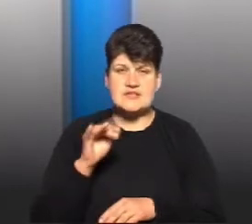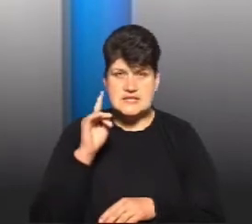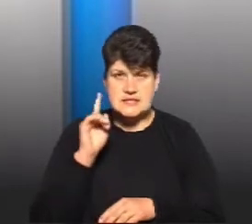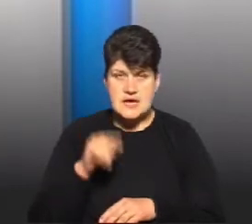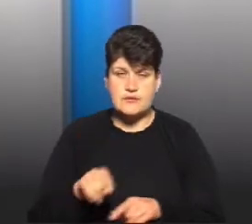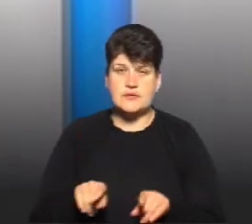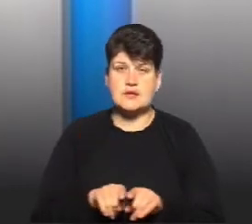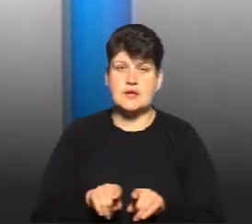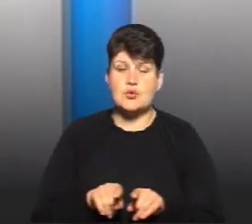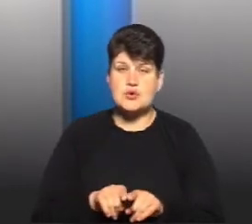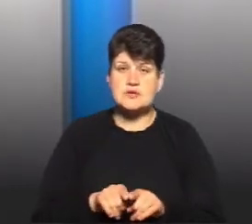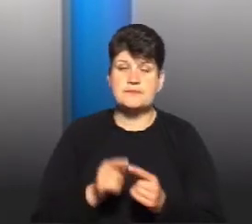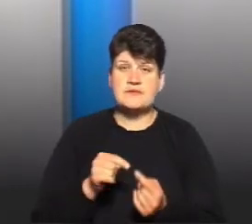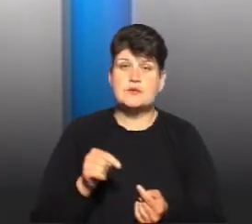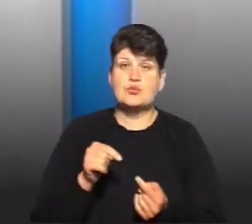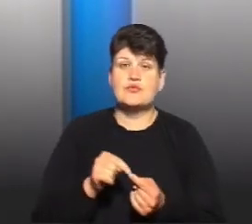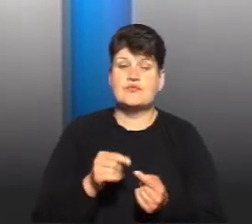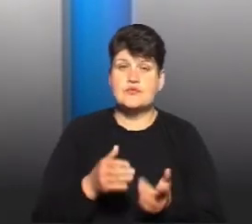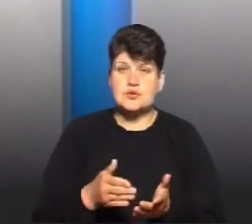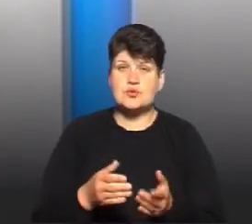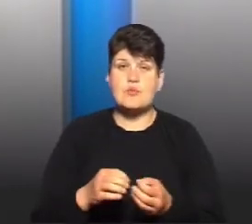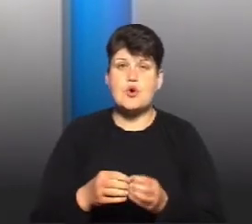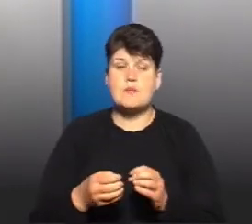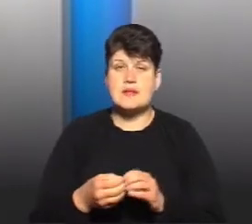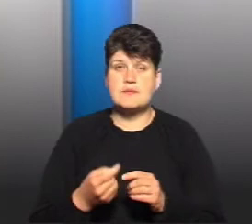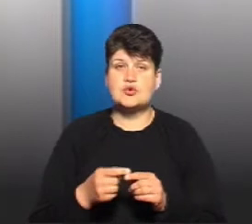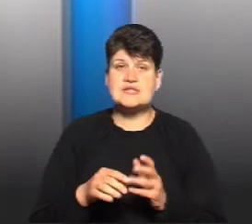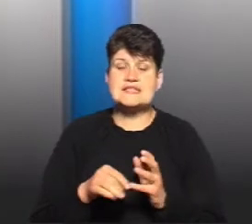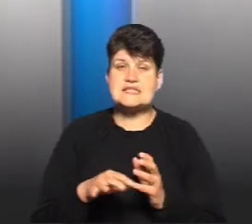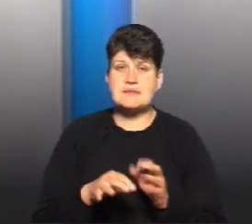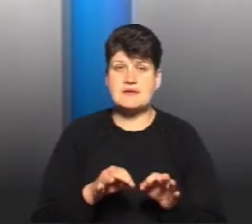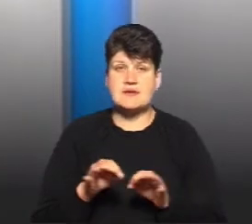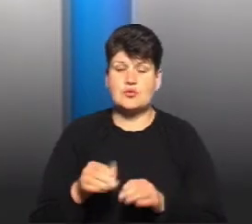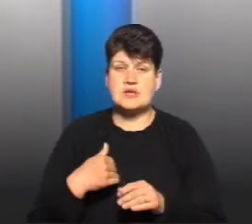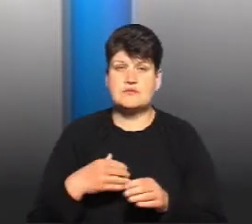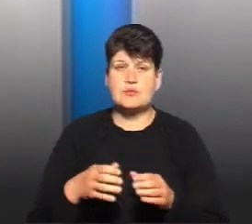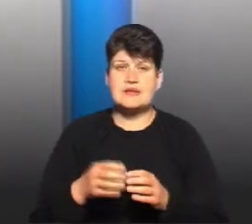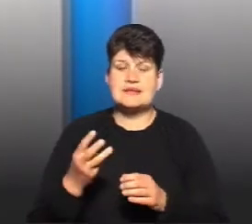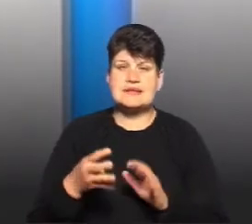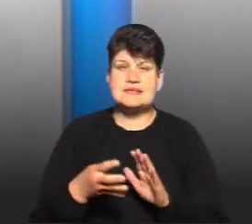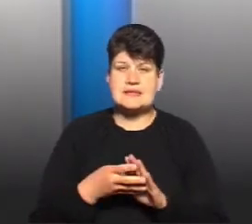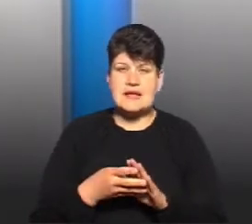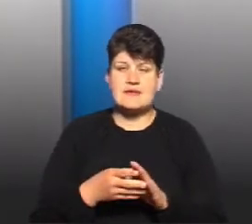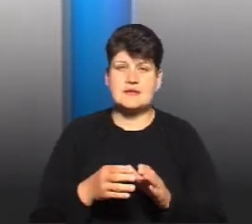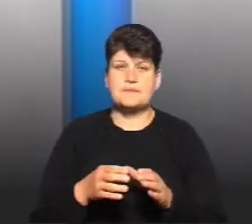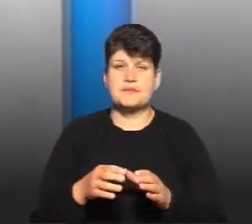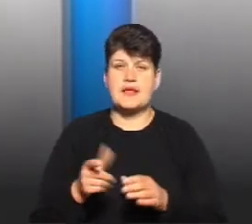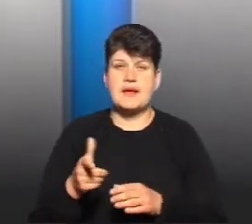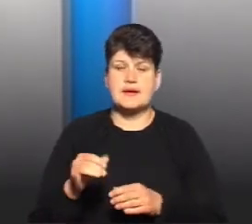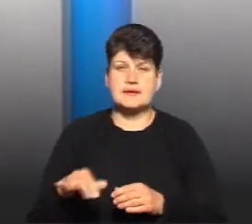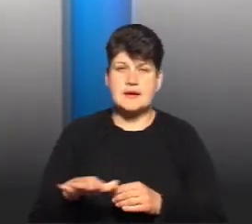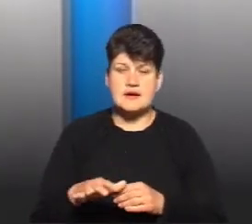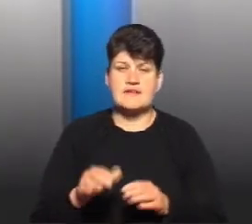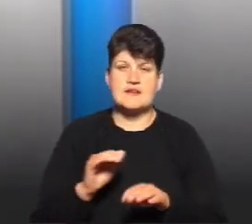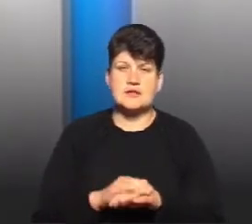відповідно, досить проблематично такі землі вивести. В нас в громаді 39 гектарів земель ландшафтного заказника, які фактично сформовані. Ще в